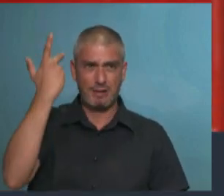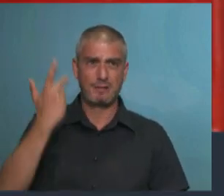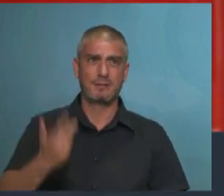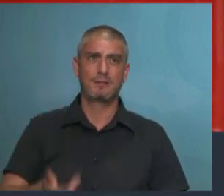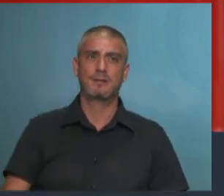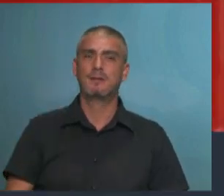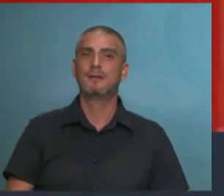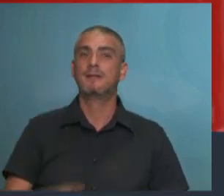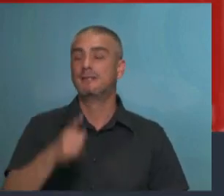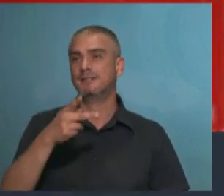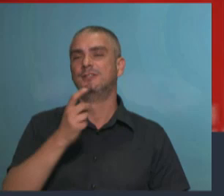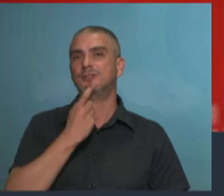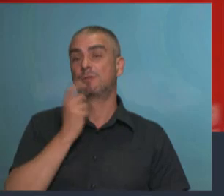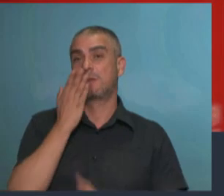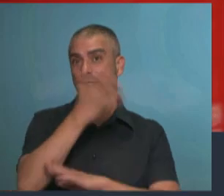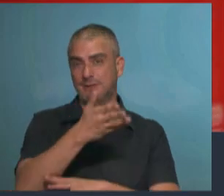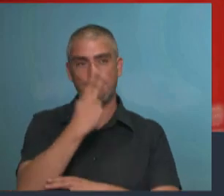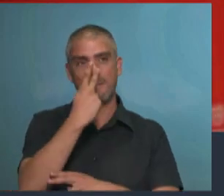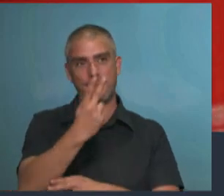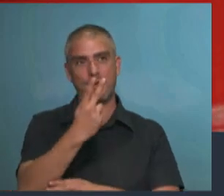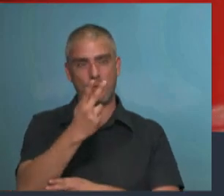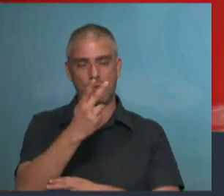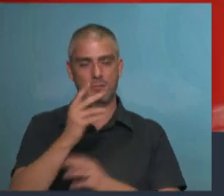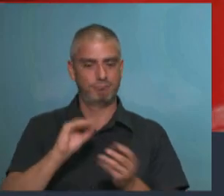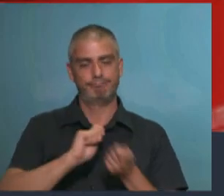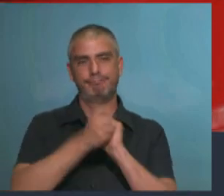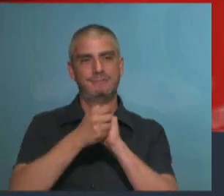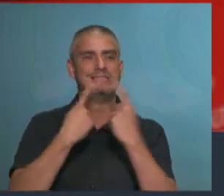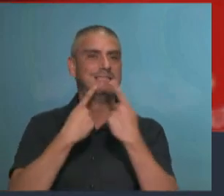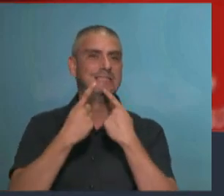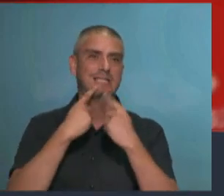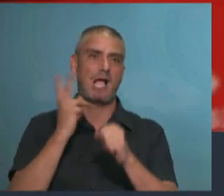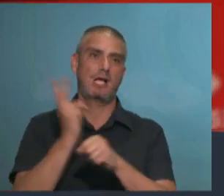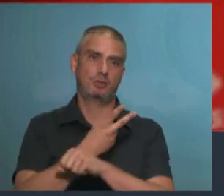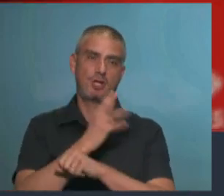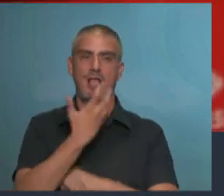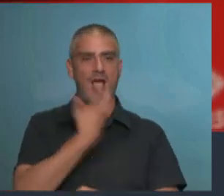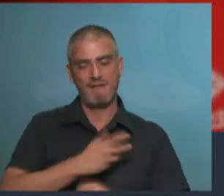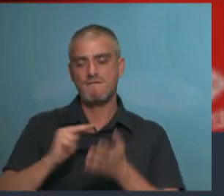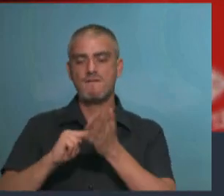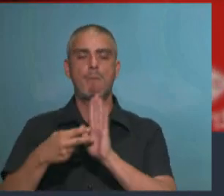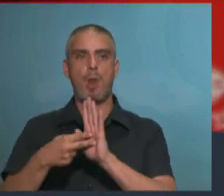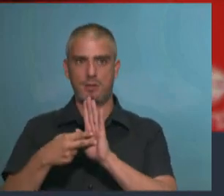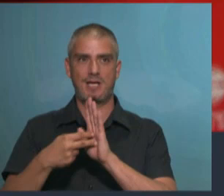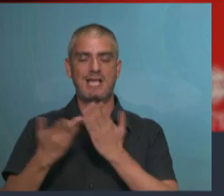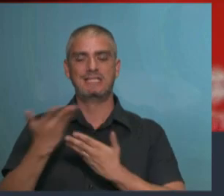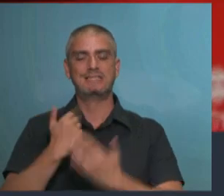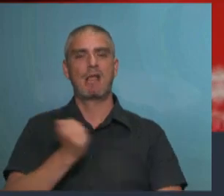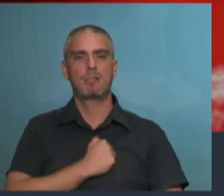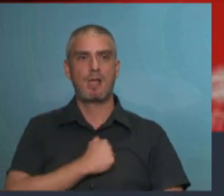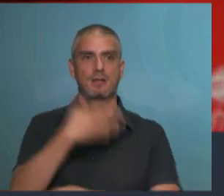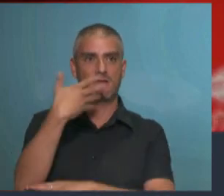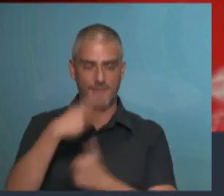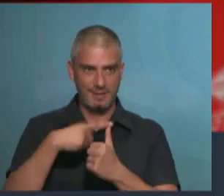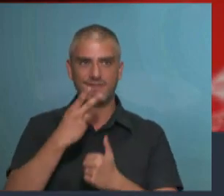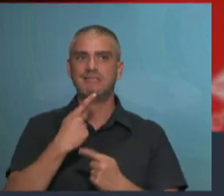משה דיין. פרס הגיע לרב עובדיה לביקור חג שגלש מהר מאוד משיחה שגרתית של רב ופוליטיקאי על יחסי דת ומדינה לשיחה על